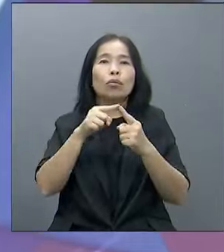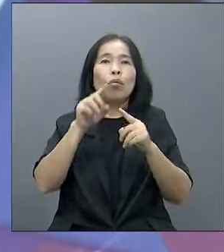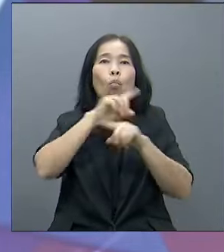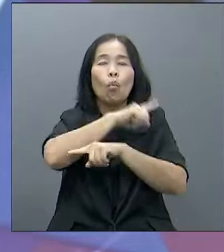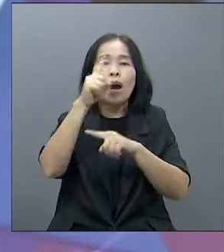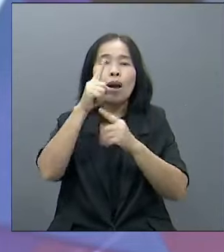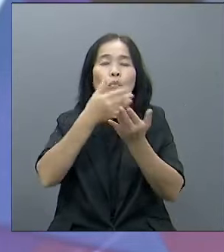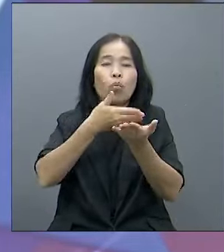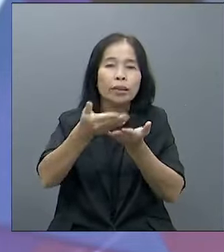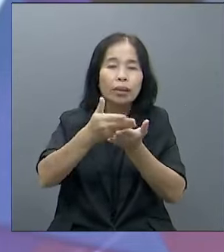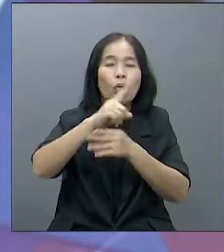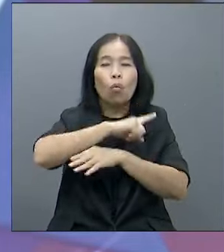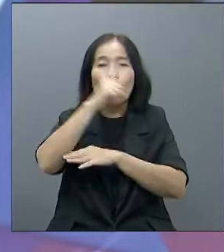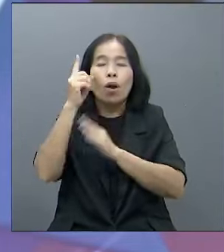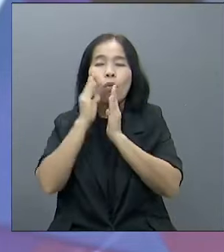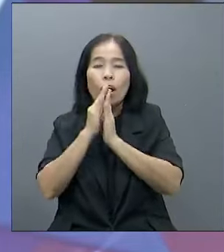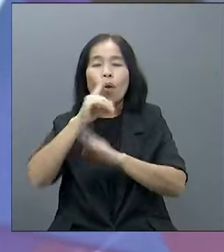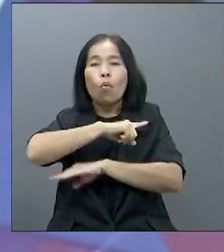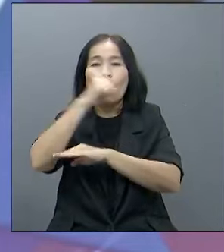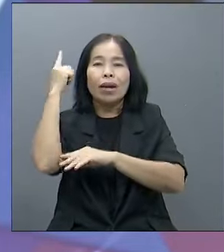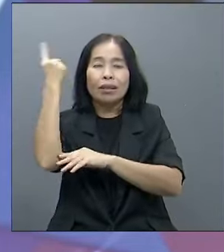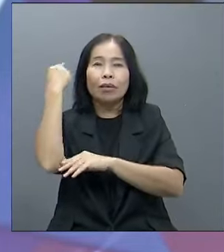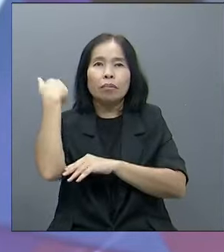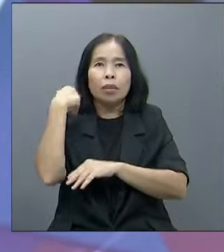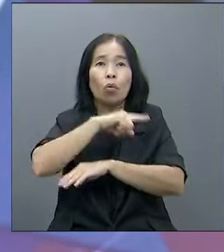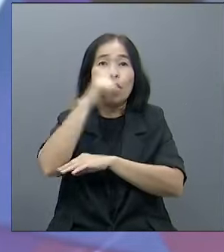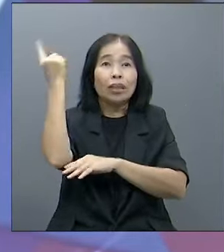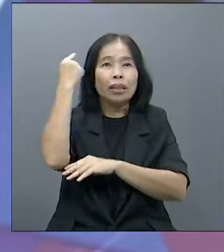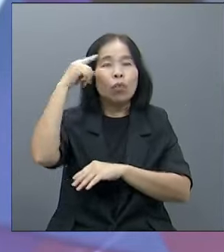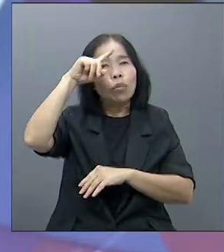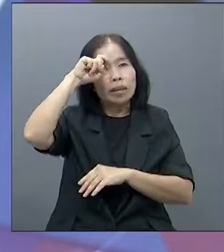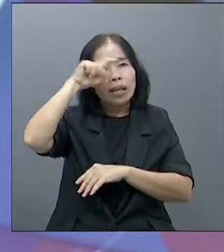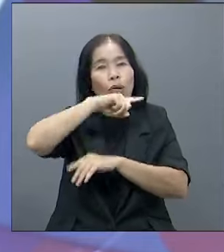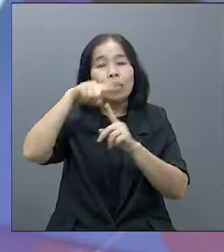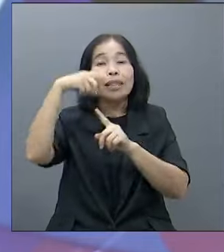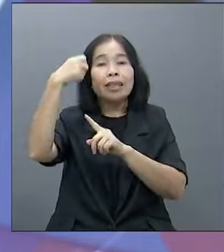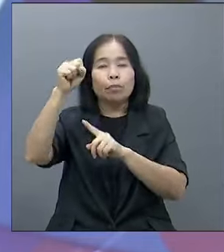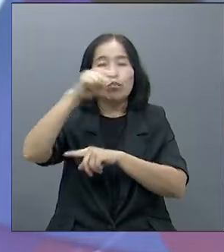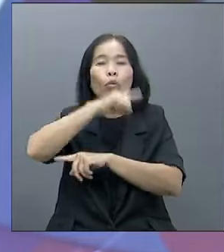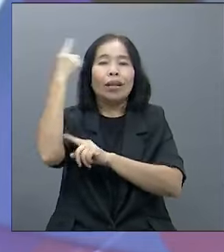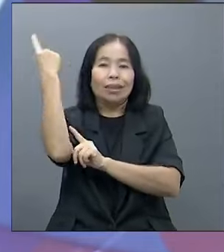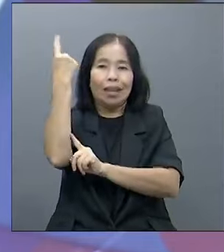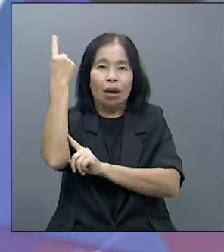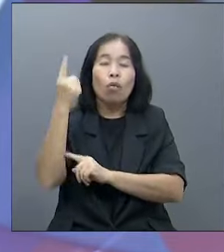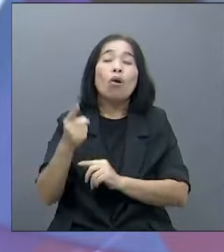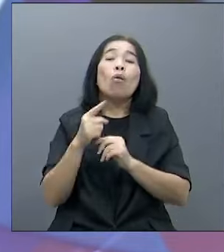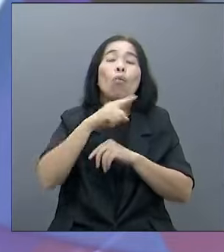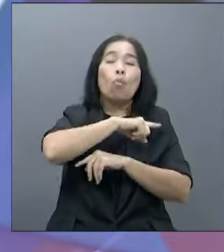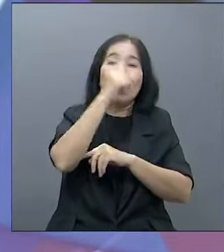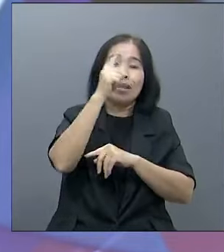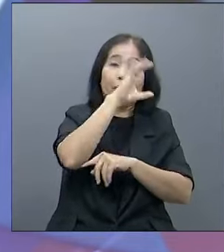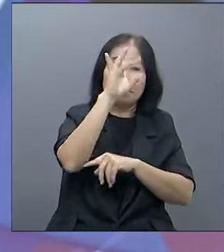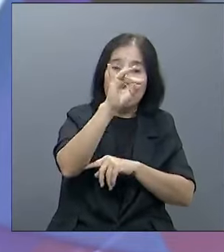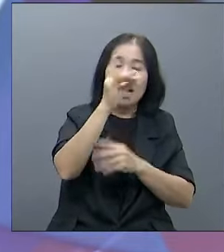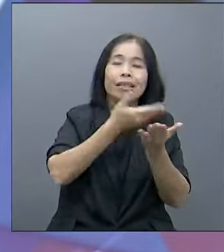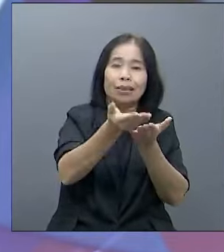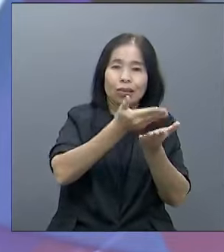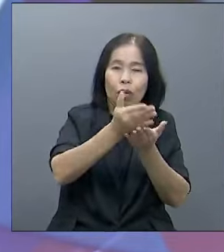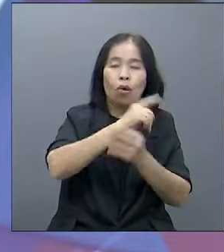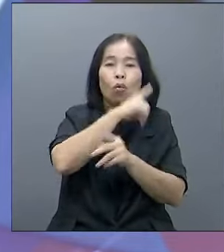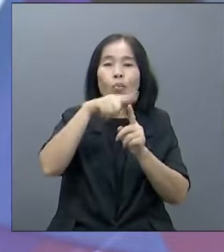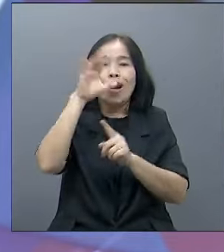หว้วันเที่ยวถ้าวันเที่ยวยุ้ยจำไม่ผิดรู้สึกว่าจะตรงกับวันเสาร์ที่10 เสาร ์กุมภาพันธ์ตรงกับวันหยุดพอดีเลยคุณผู้ชมคะ